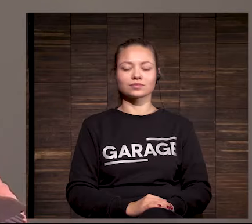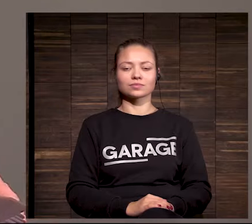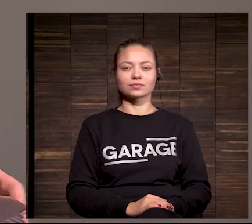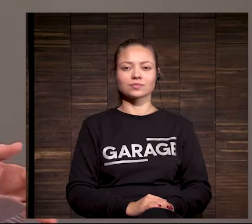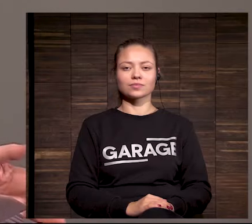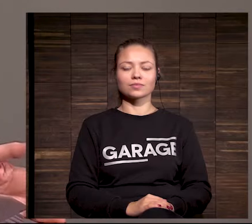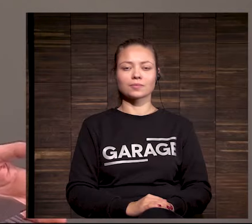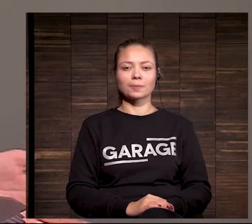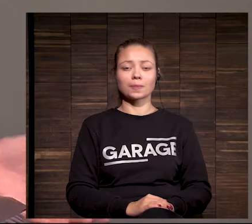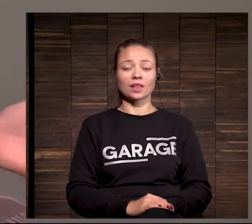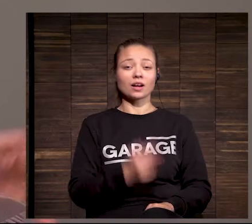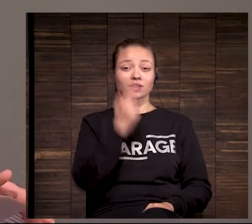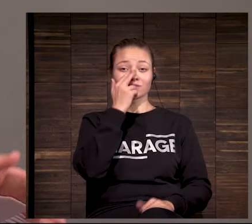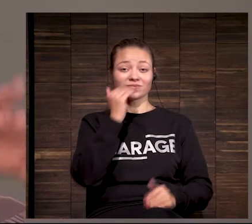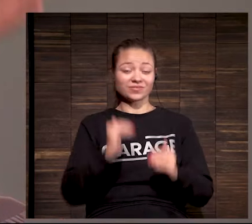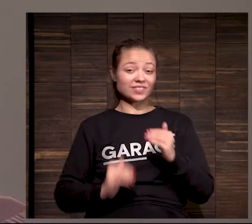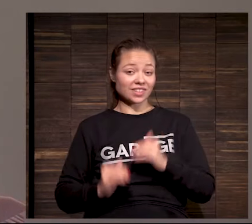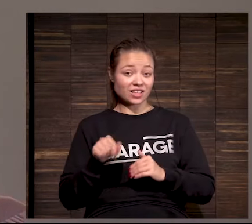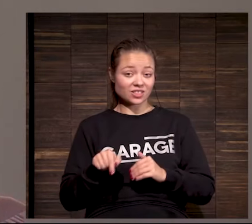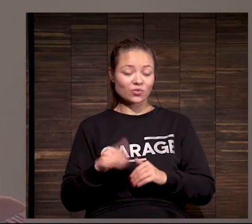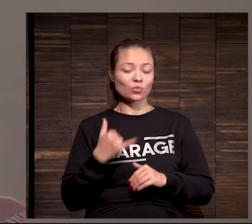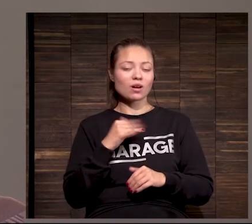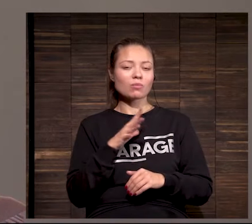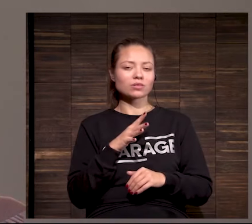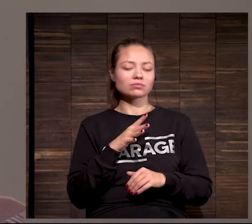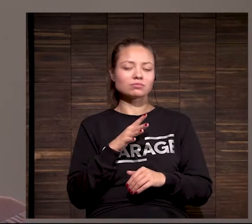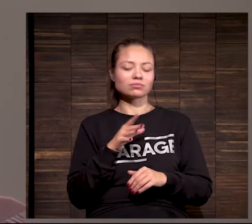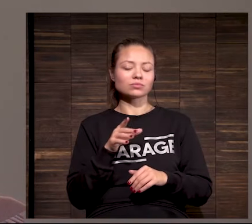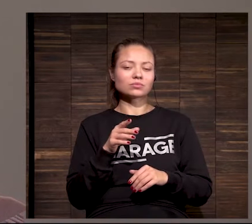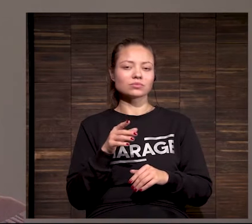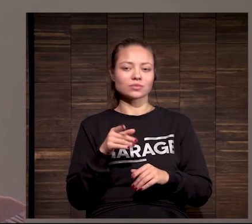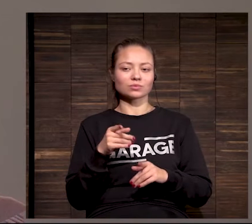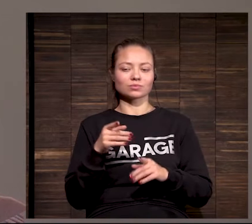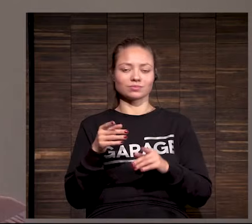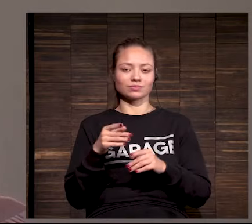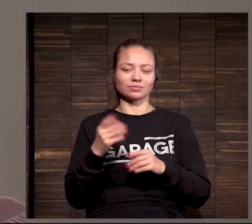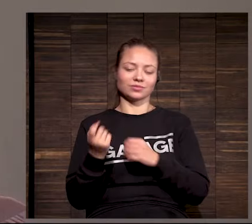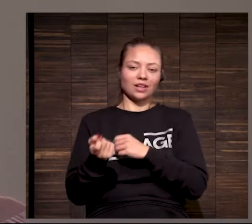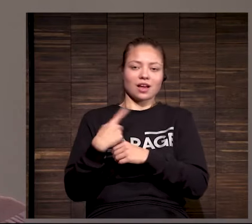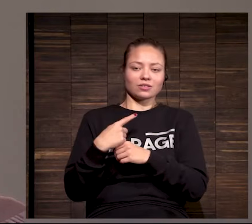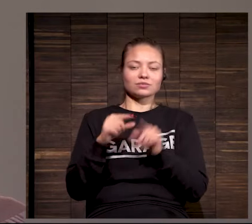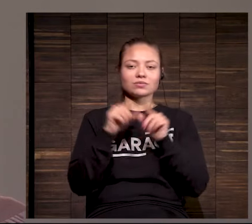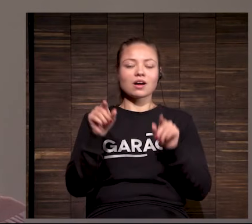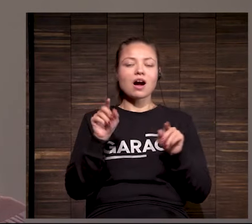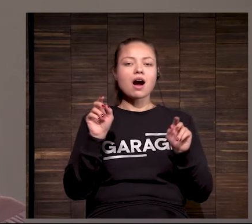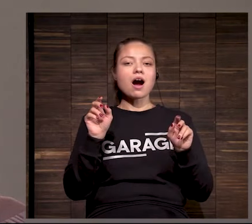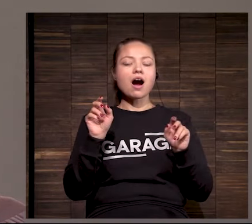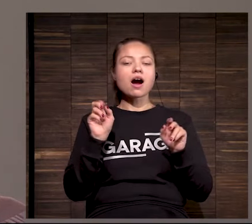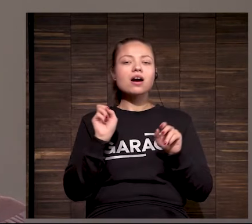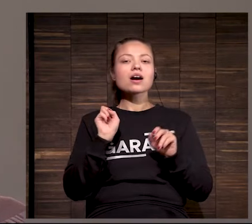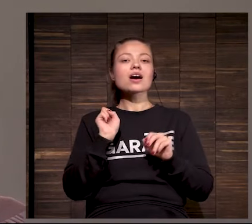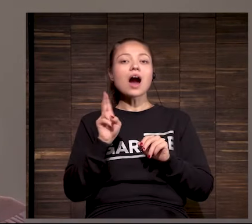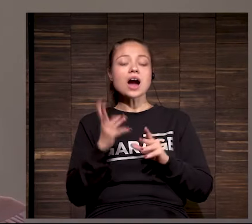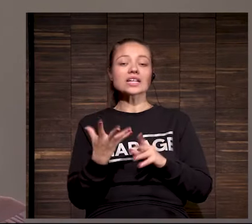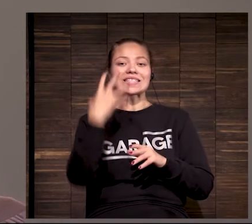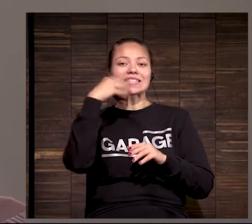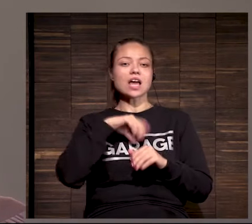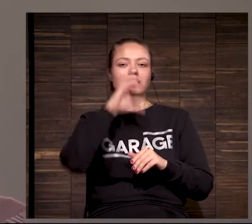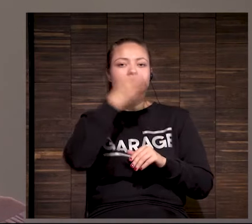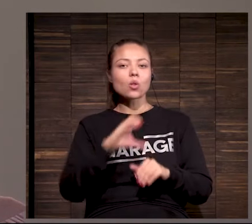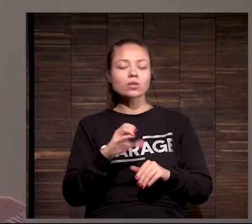в детстве у меня была такая мне сдавали такую поговорку задачку как норрисов как съесть слона